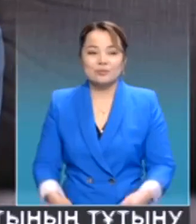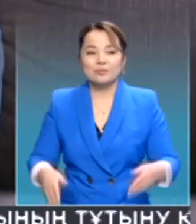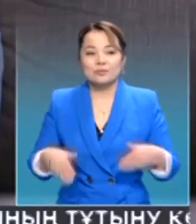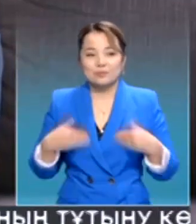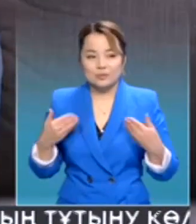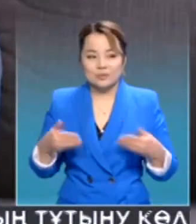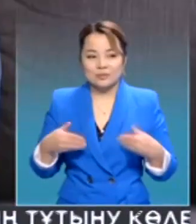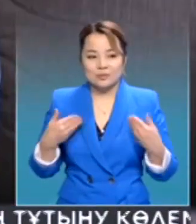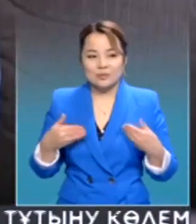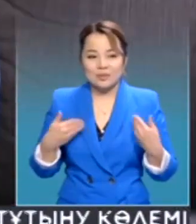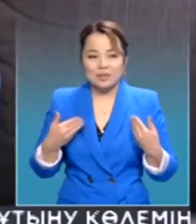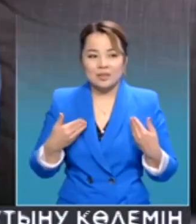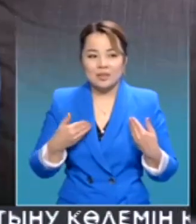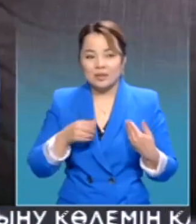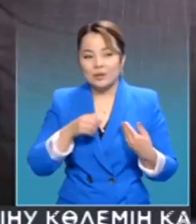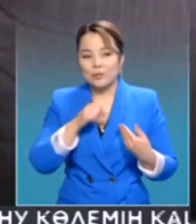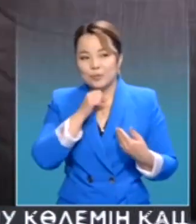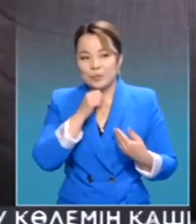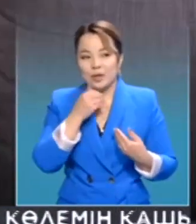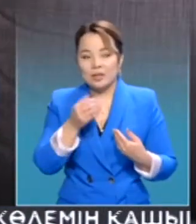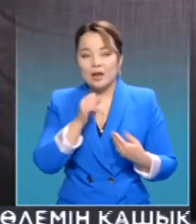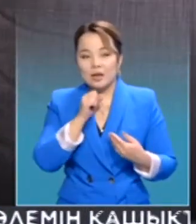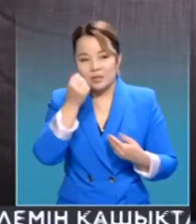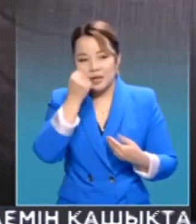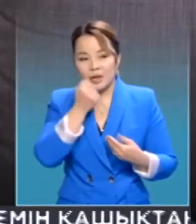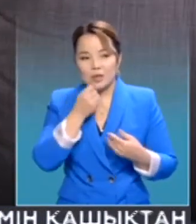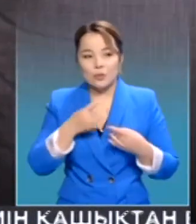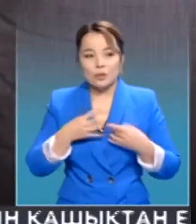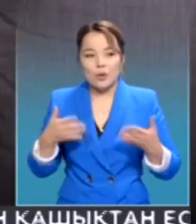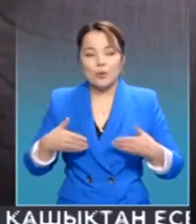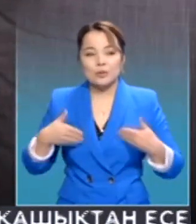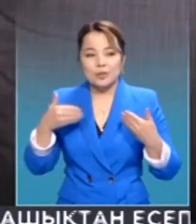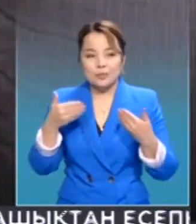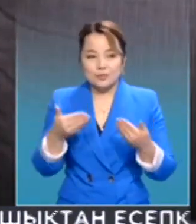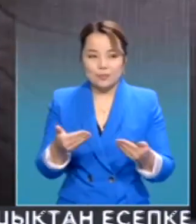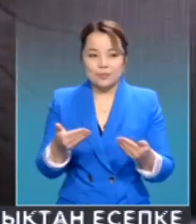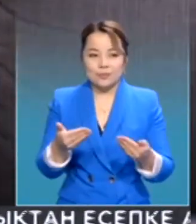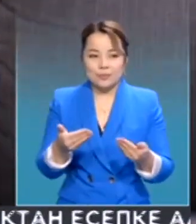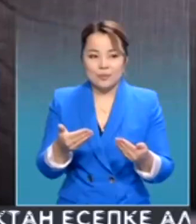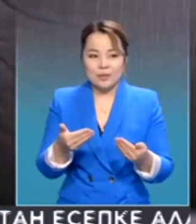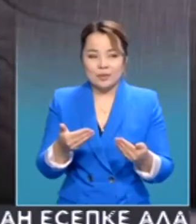қалайсыз? Жақсы. Ата, алғыс айту мерекесімен құттықтаймын сіздерді.